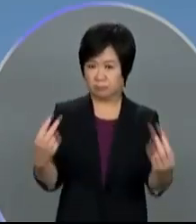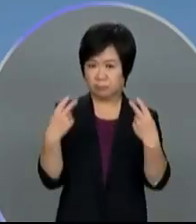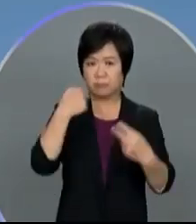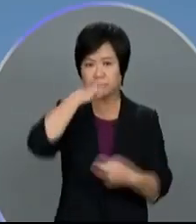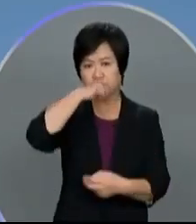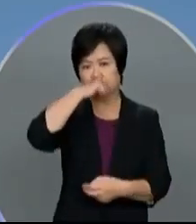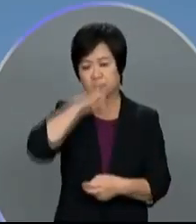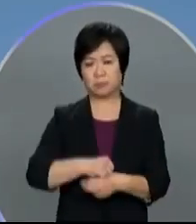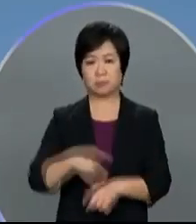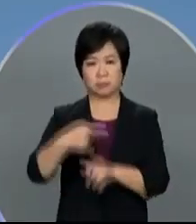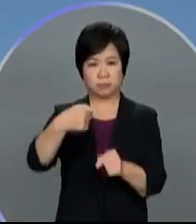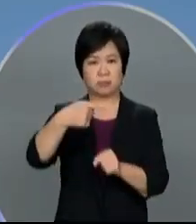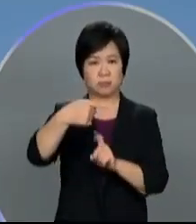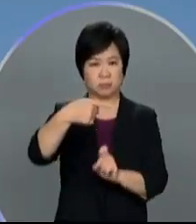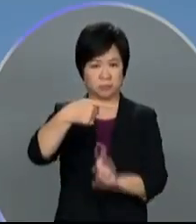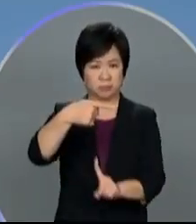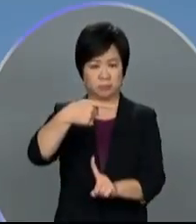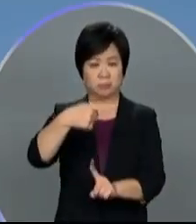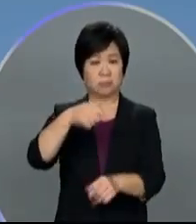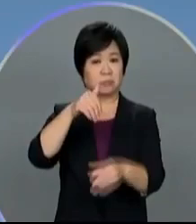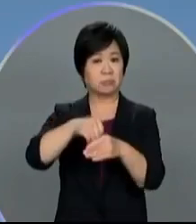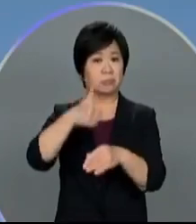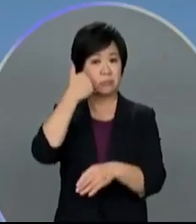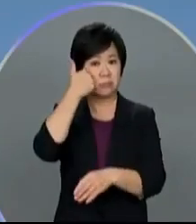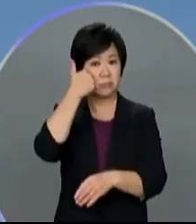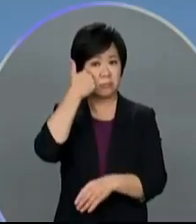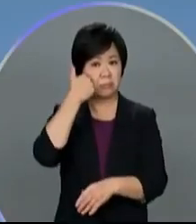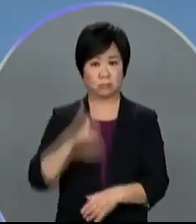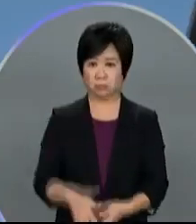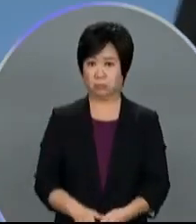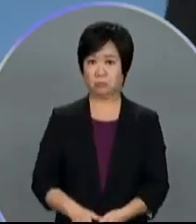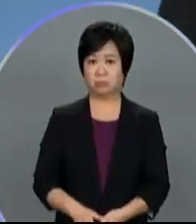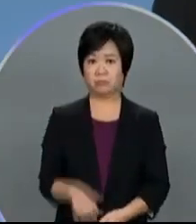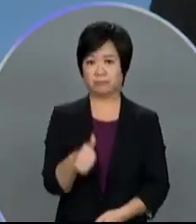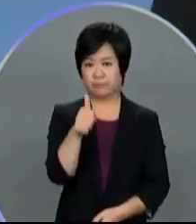在看台湾，1月11号怎么做？谢谢大家。